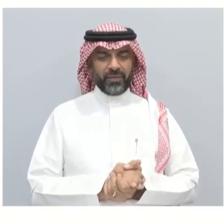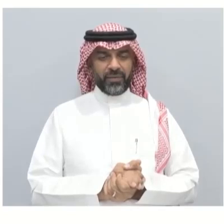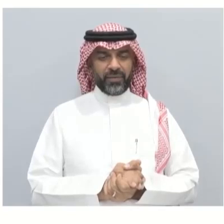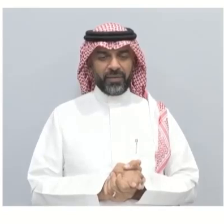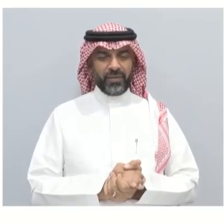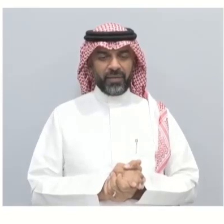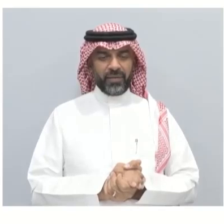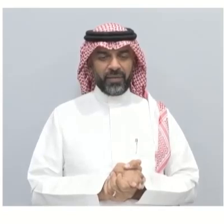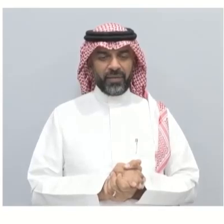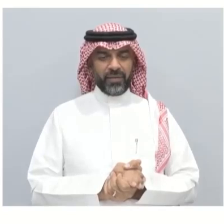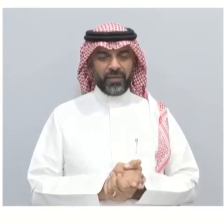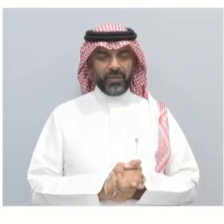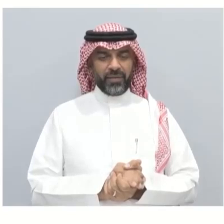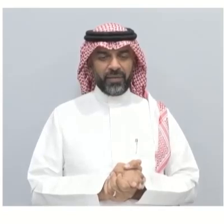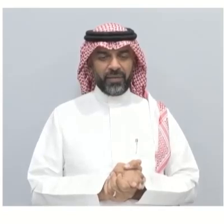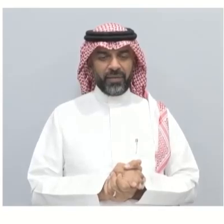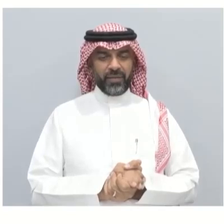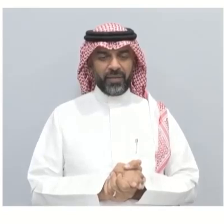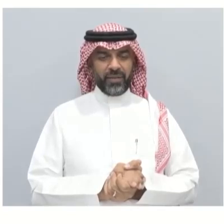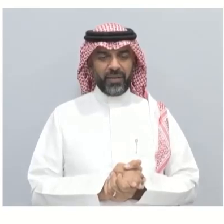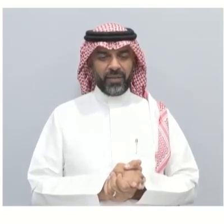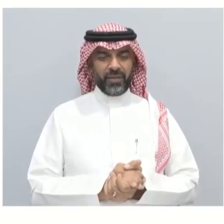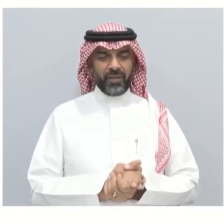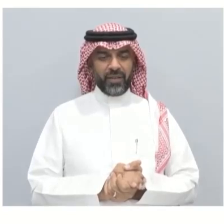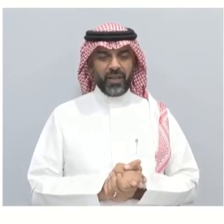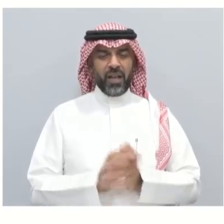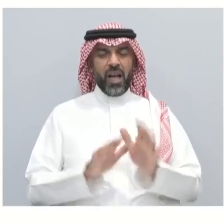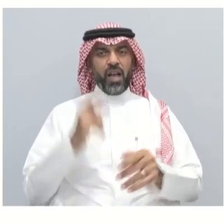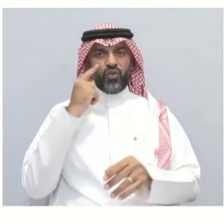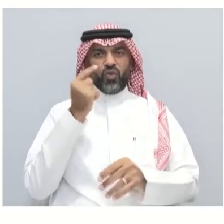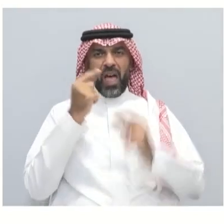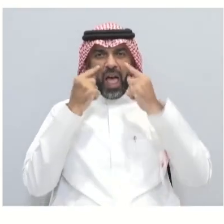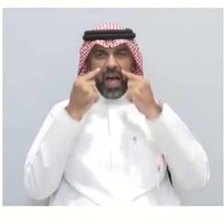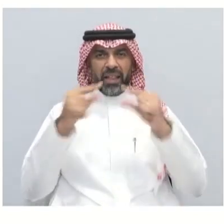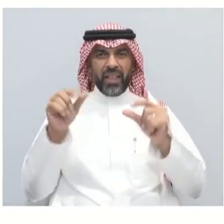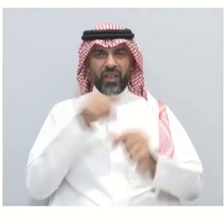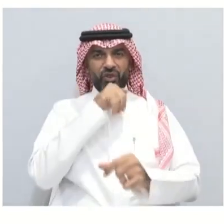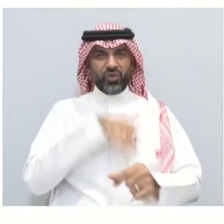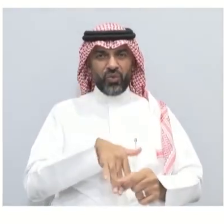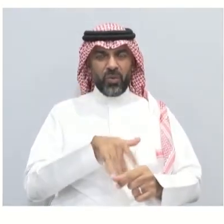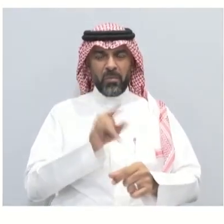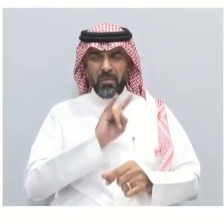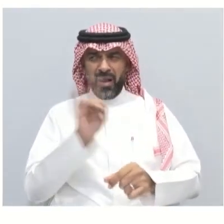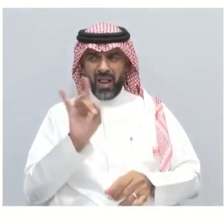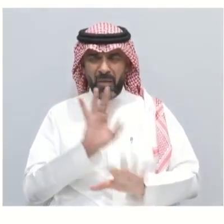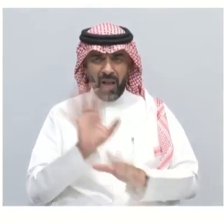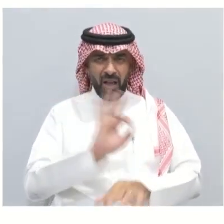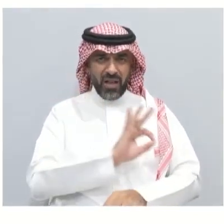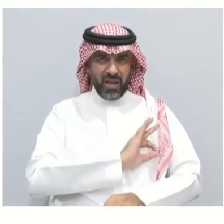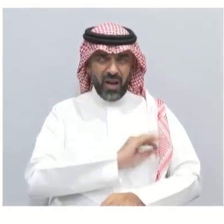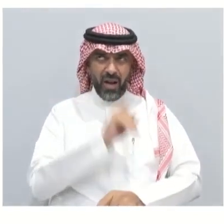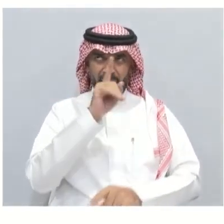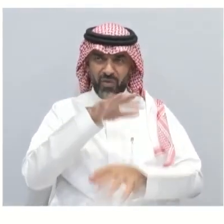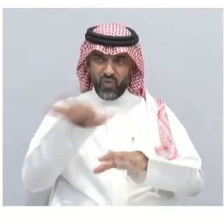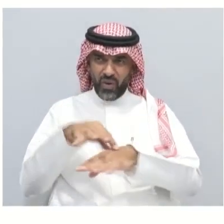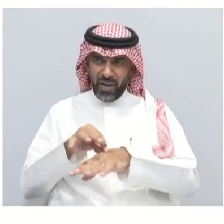نريد الان وضع اللي هو حديث الرسول عليه الصلاه والسلام من لا يرحم الناس لا يرحمه الله طبعا نعدل